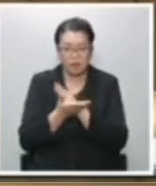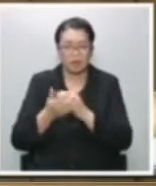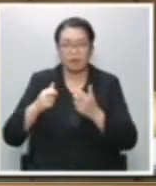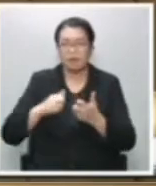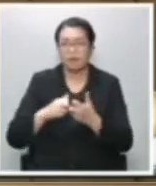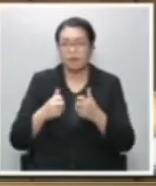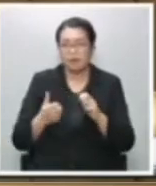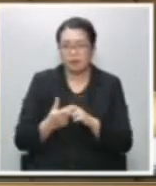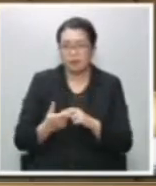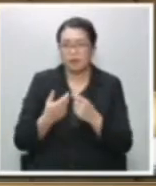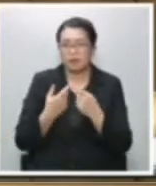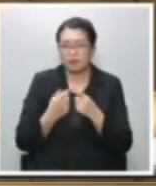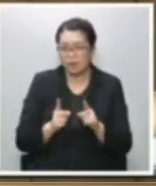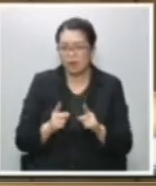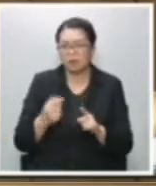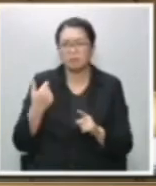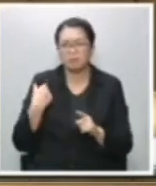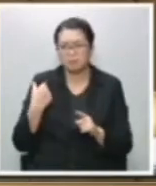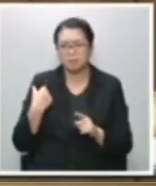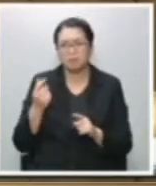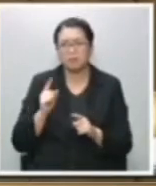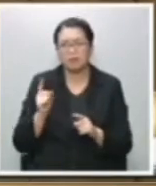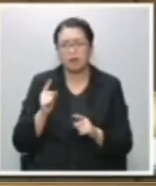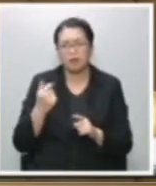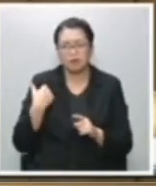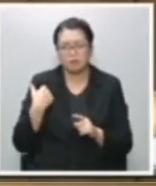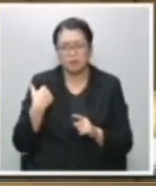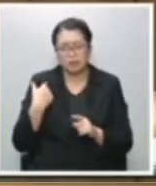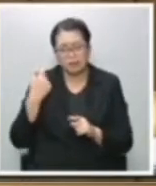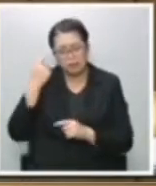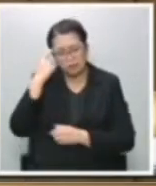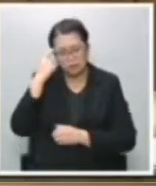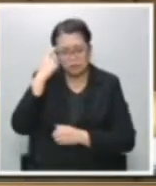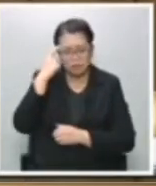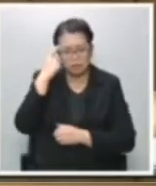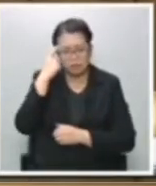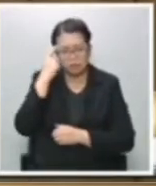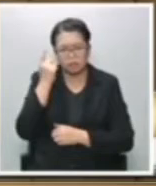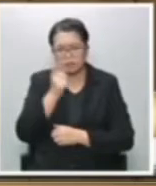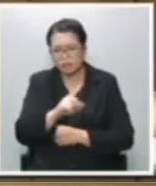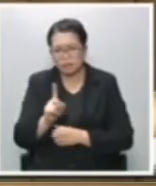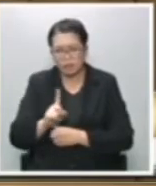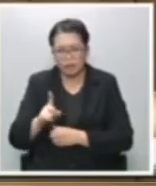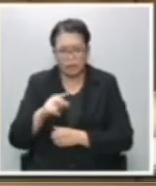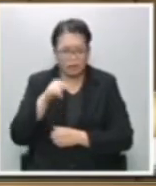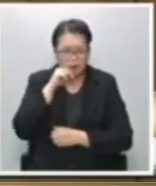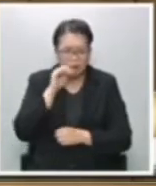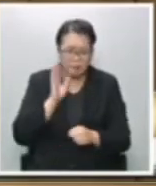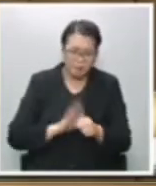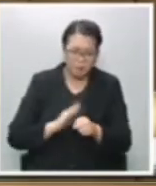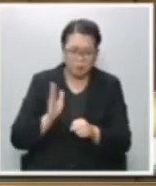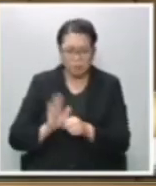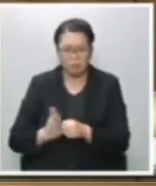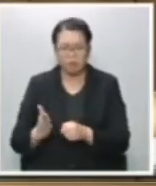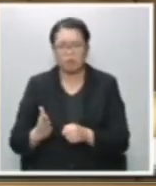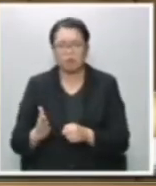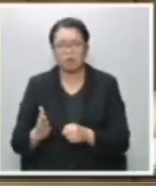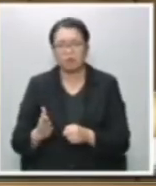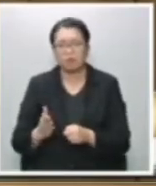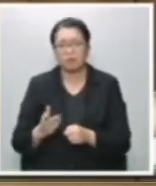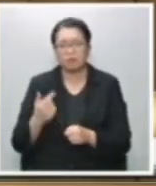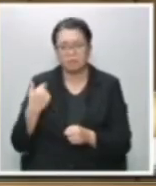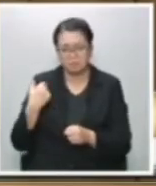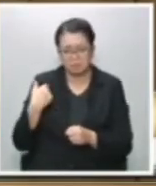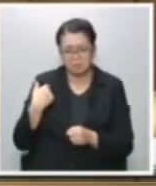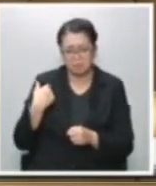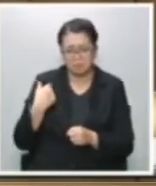ะครับแต่ในช่วงนั้นก็เป็นเช่นเดียวกันเป็นการคาดการว่าที่ไหนจะน้ำไม่พอบ้างรวมทั้งมีการ